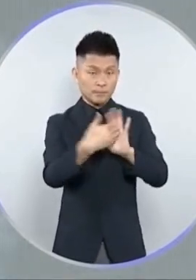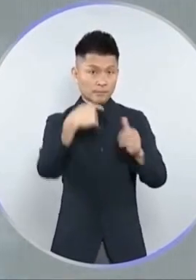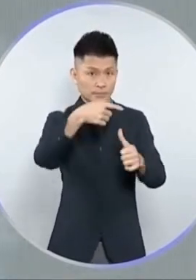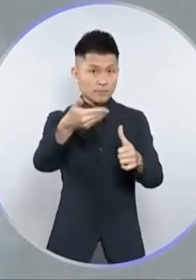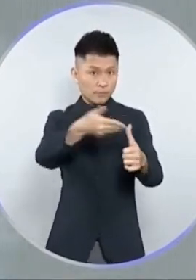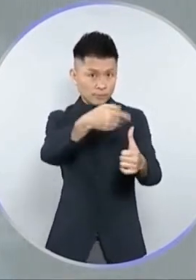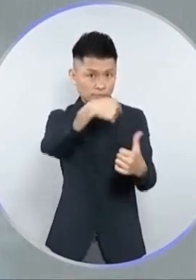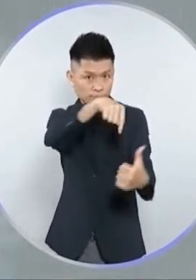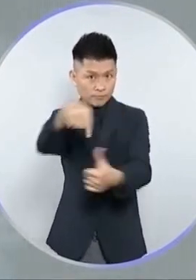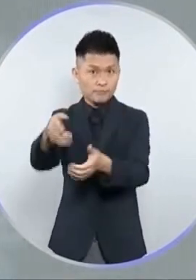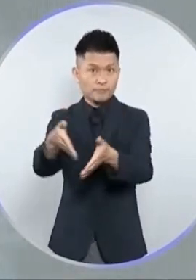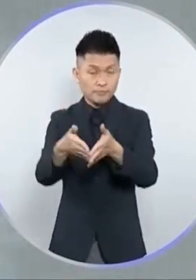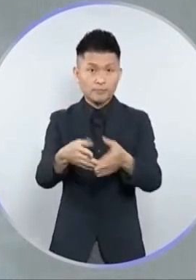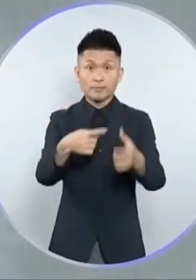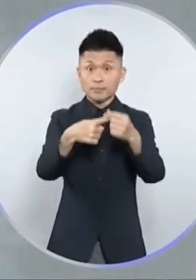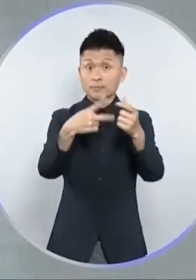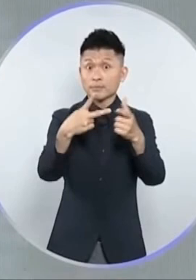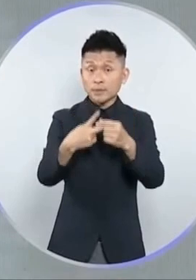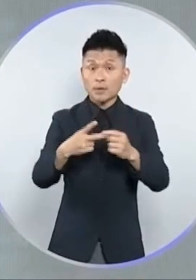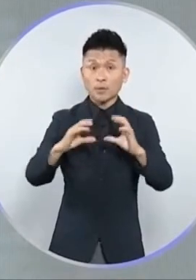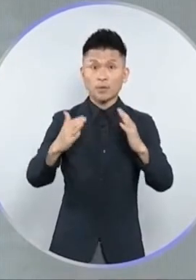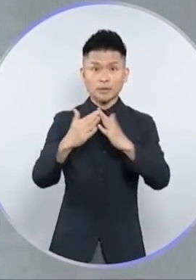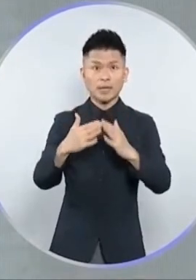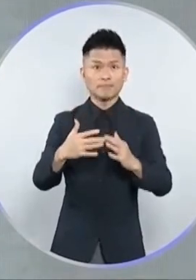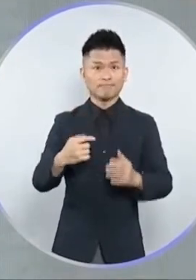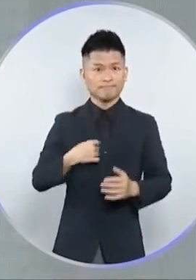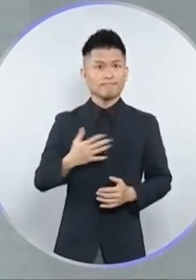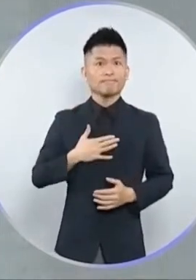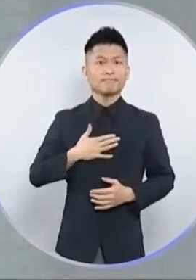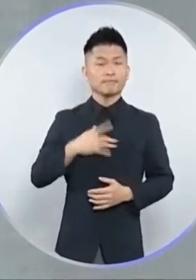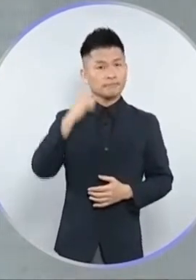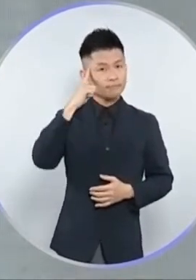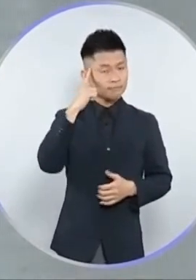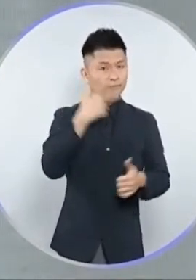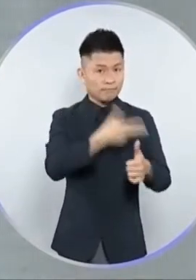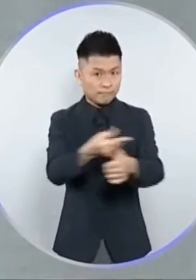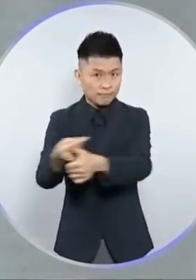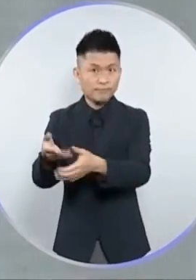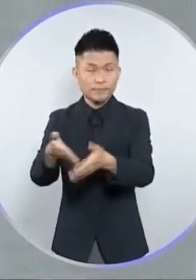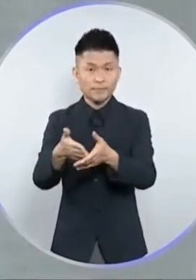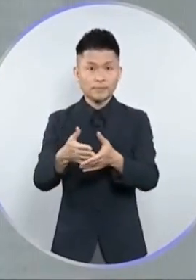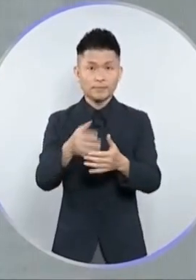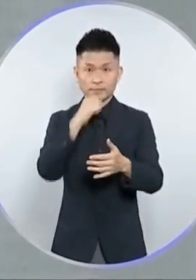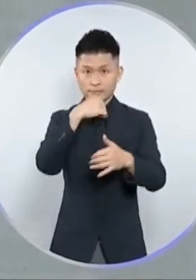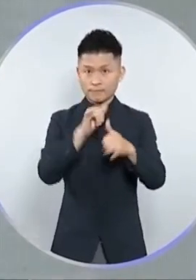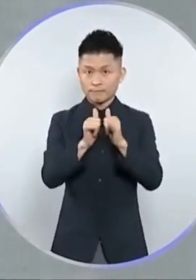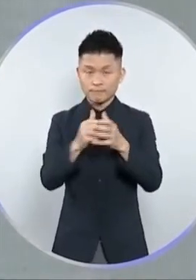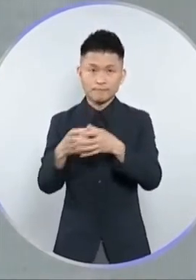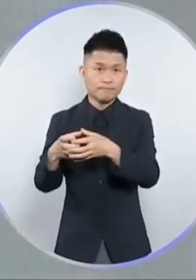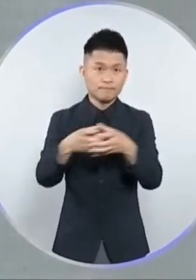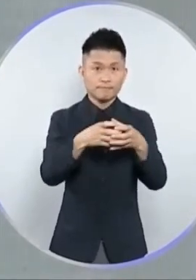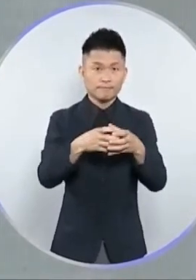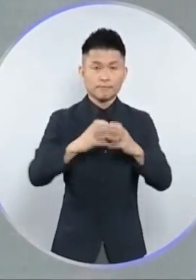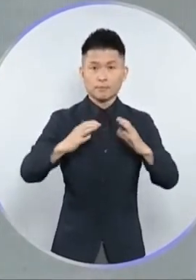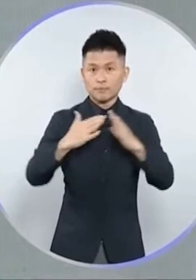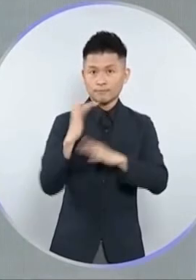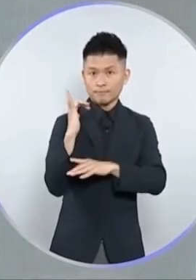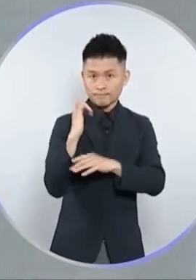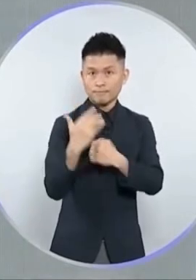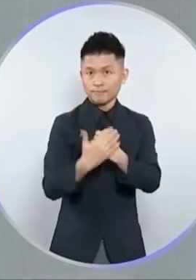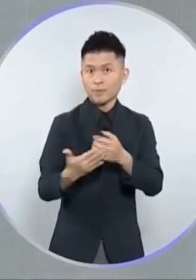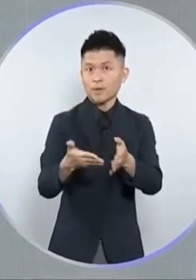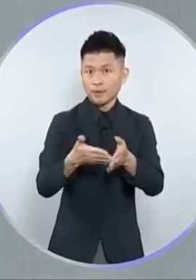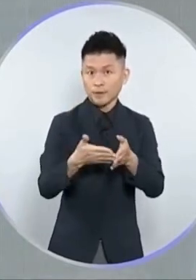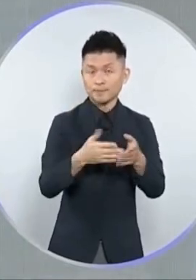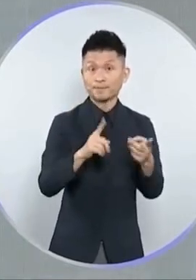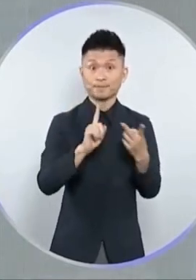应该要进行国家认同，好，让国人愿意团结守护这个国家。